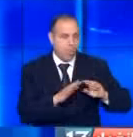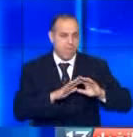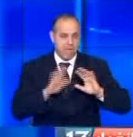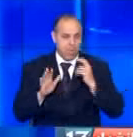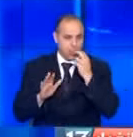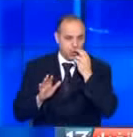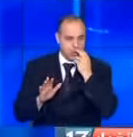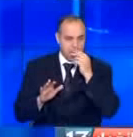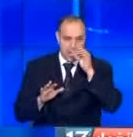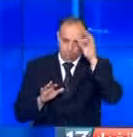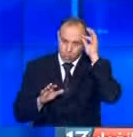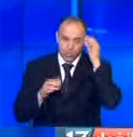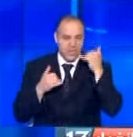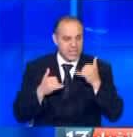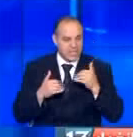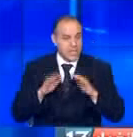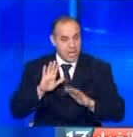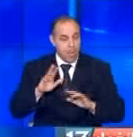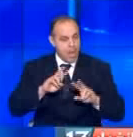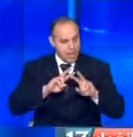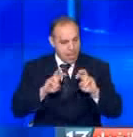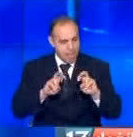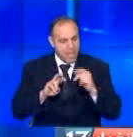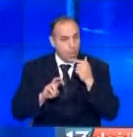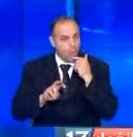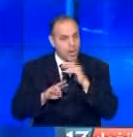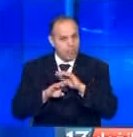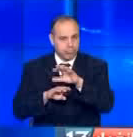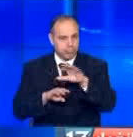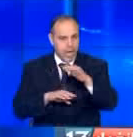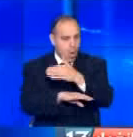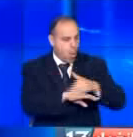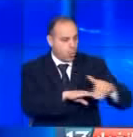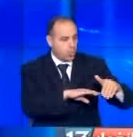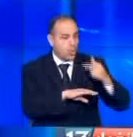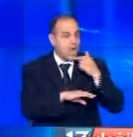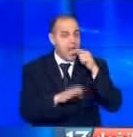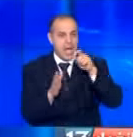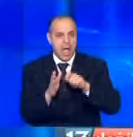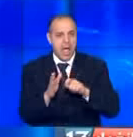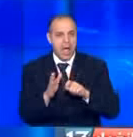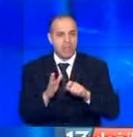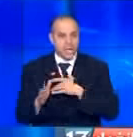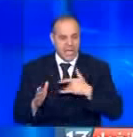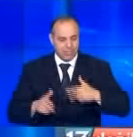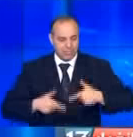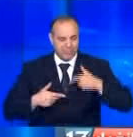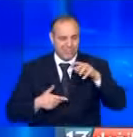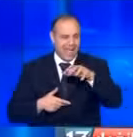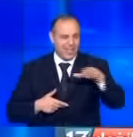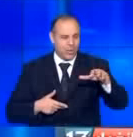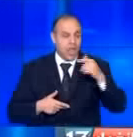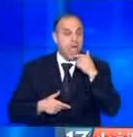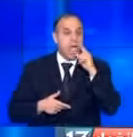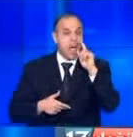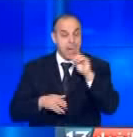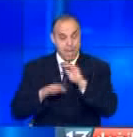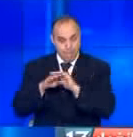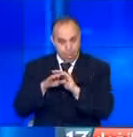فيها. أما فيما يتعلق بليبيا فإن ثمة رؤية مشتركة بين البلدين الشقيقين تتركز على